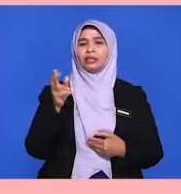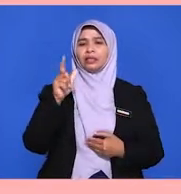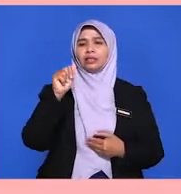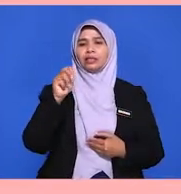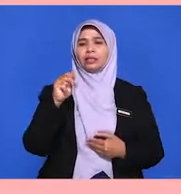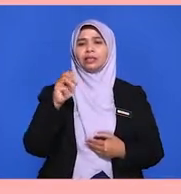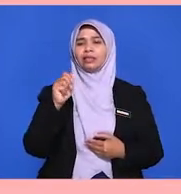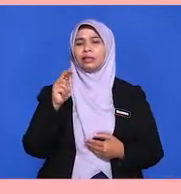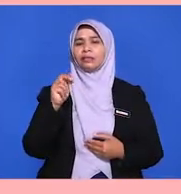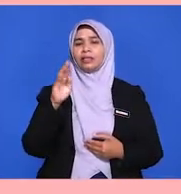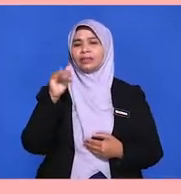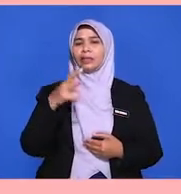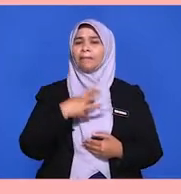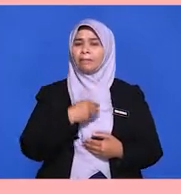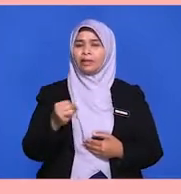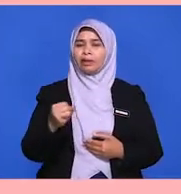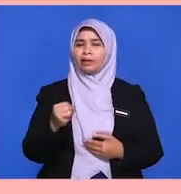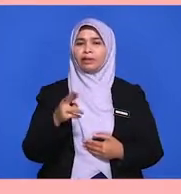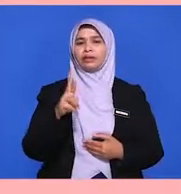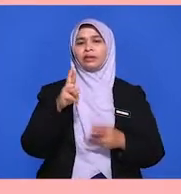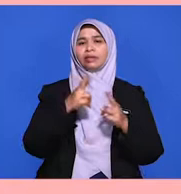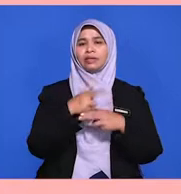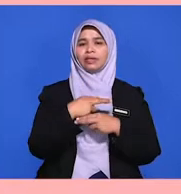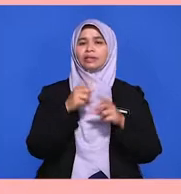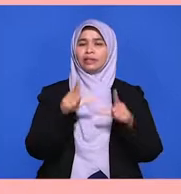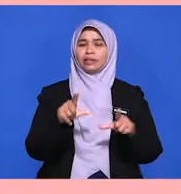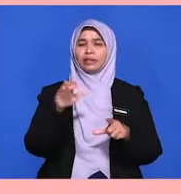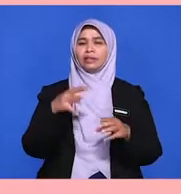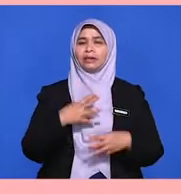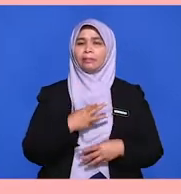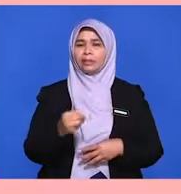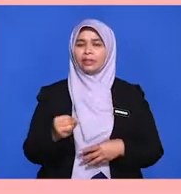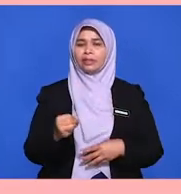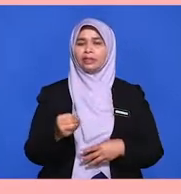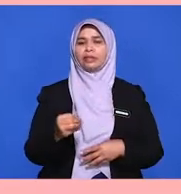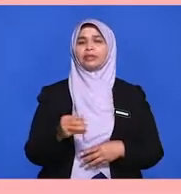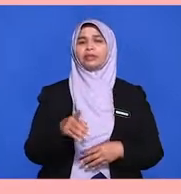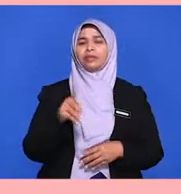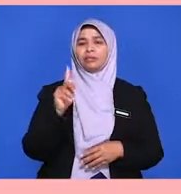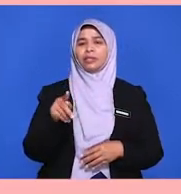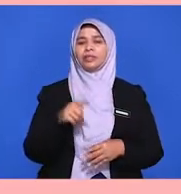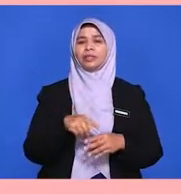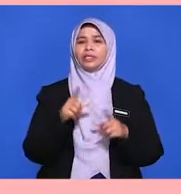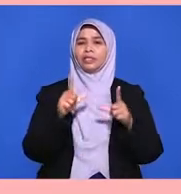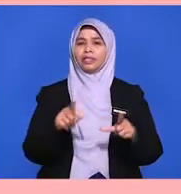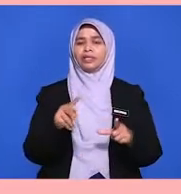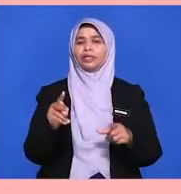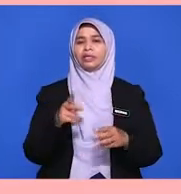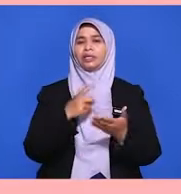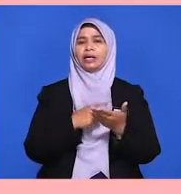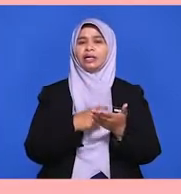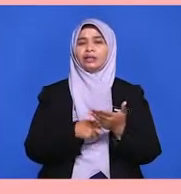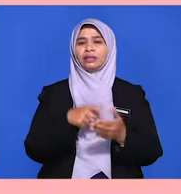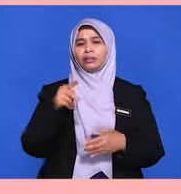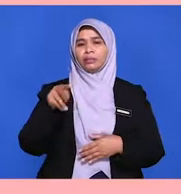menarik. Selain reka letak yang menarik, brosur perlu diletakkan harga produk